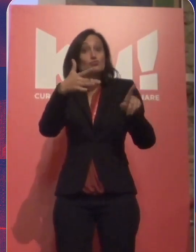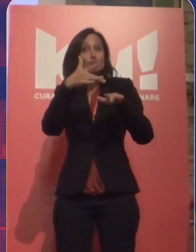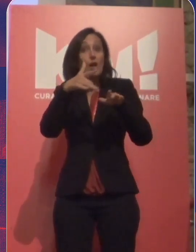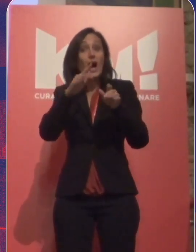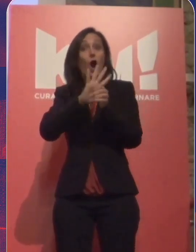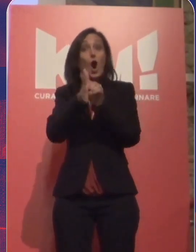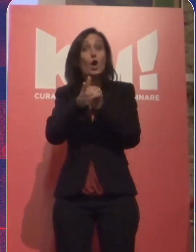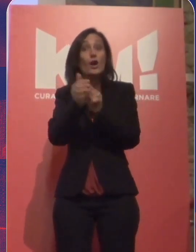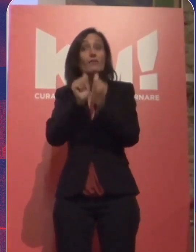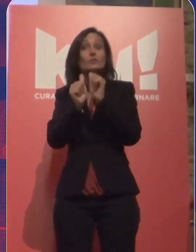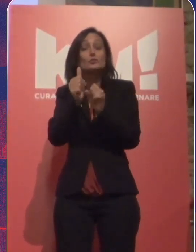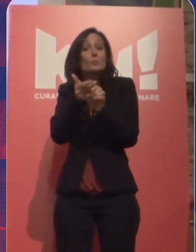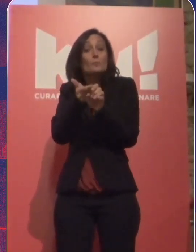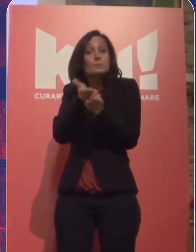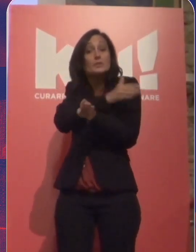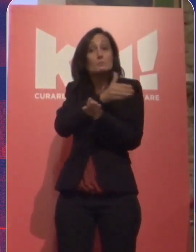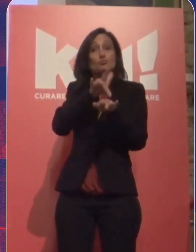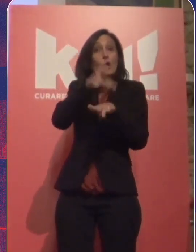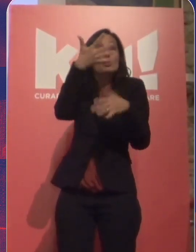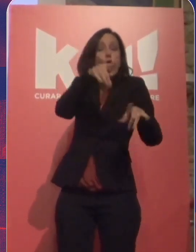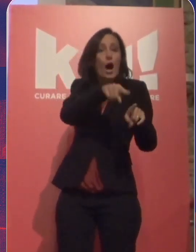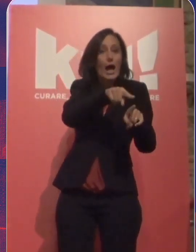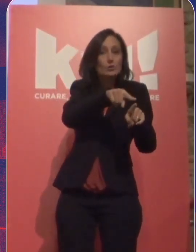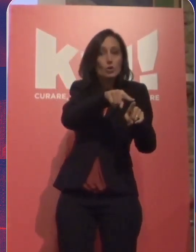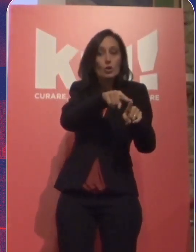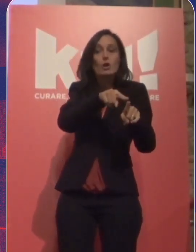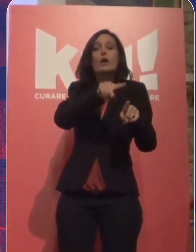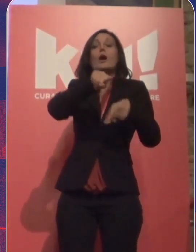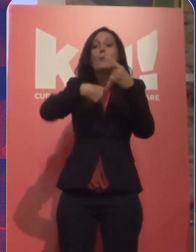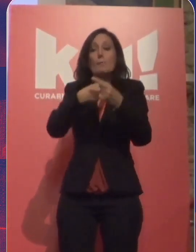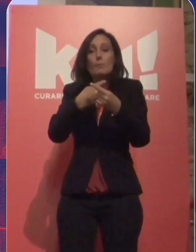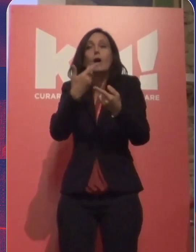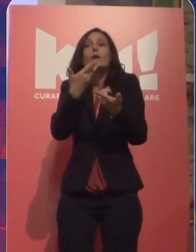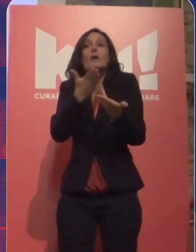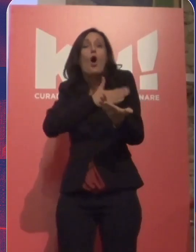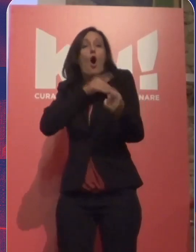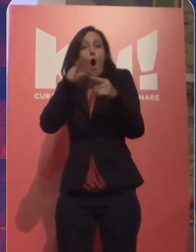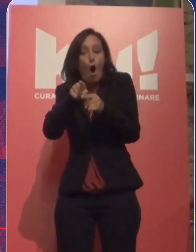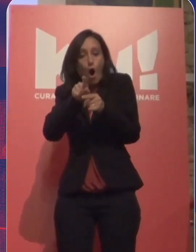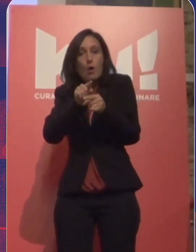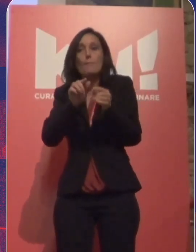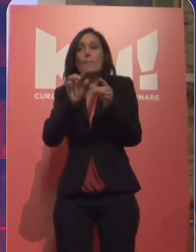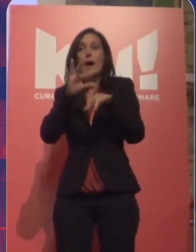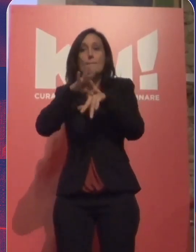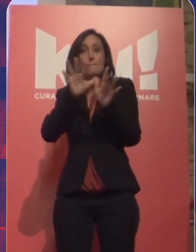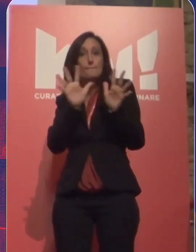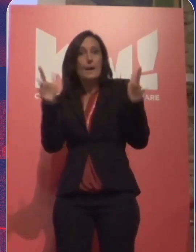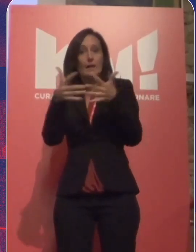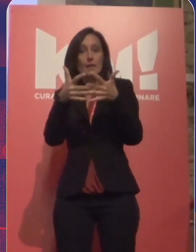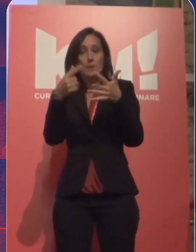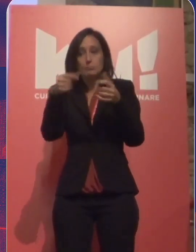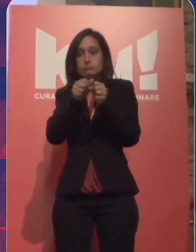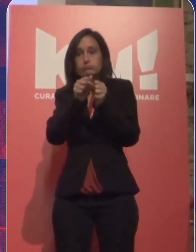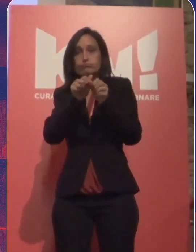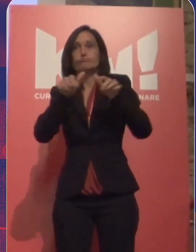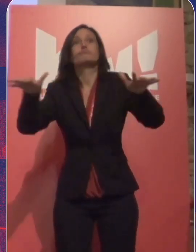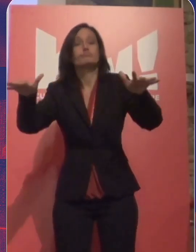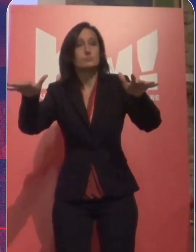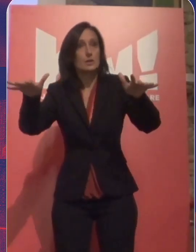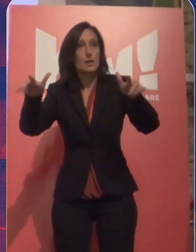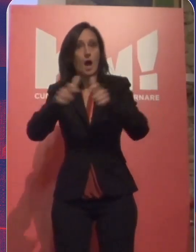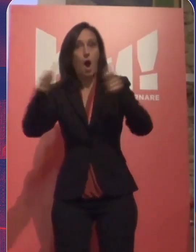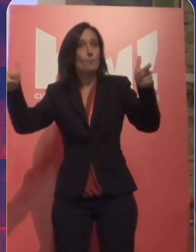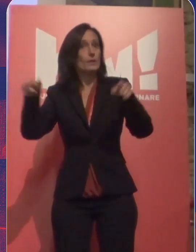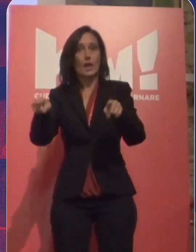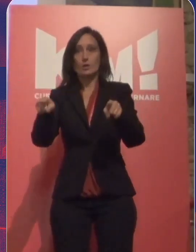diventata diciamo così il cuore della nostra esperienza del mondo siamo stati tutti fobici la